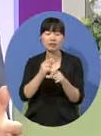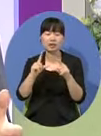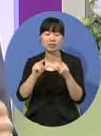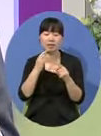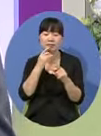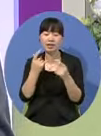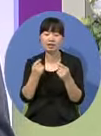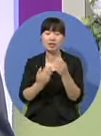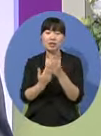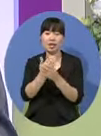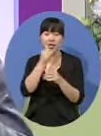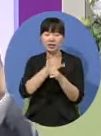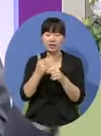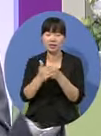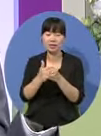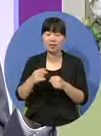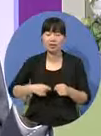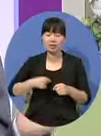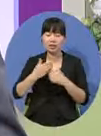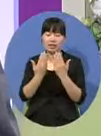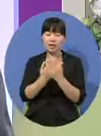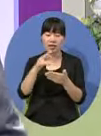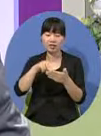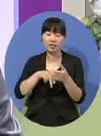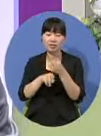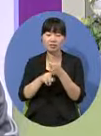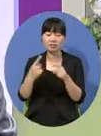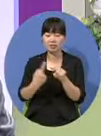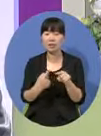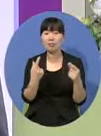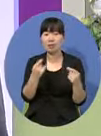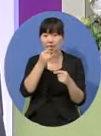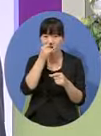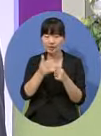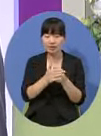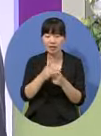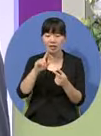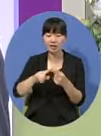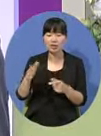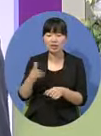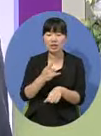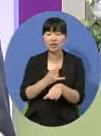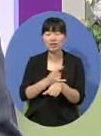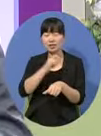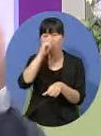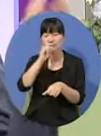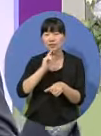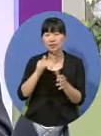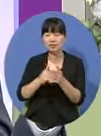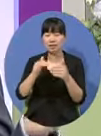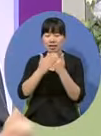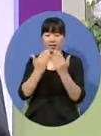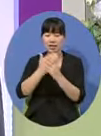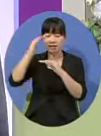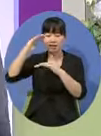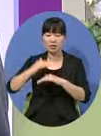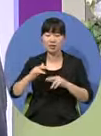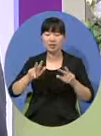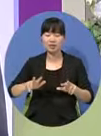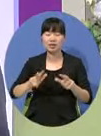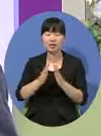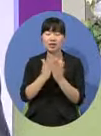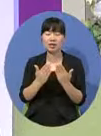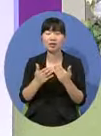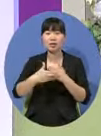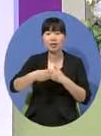내는 거거든요. 이거는 솔직히 다 읽어보라는 뜻이나 다름이 없어요. 그렇네요, 진짜. 그래서 그거부터 하시는 게 좋습니다. 그 작품 전체의 내용을 이제 책을